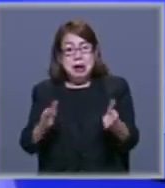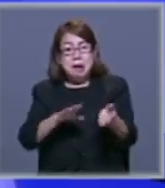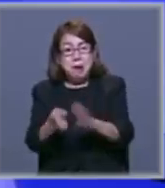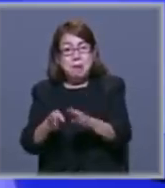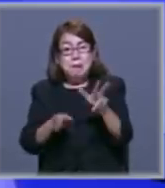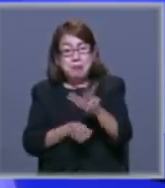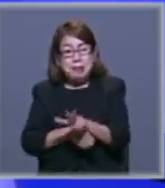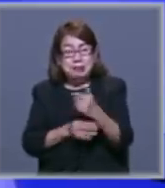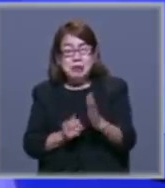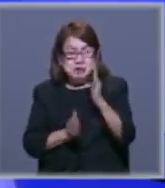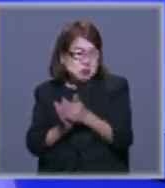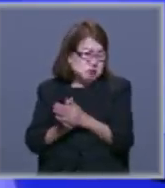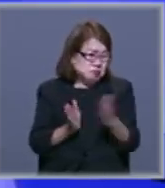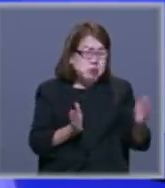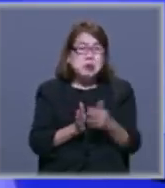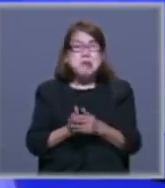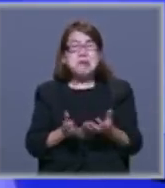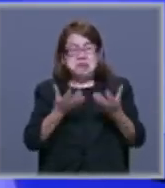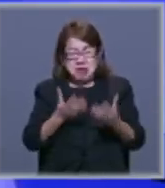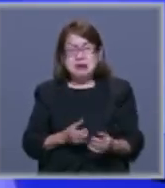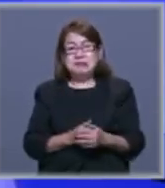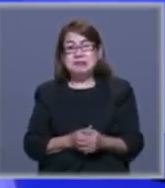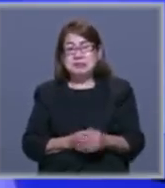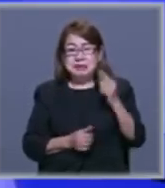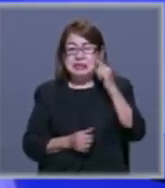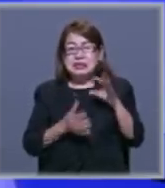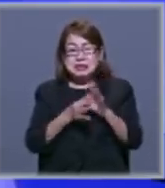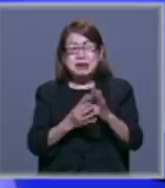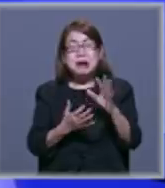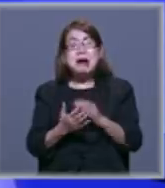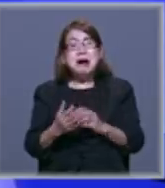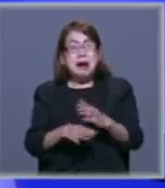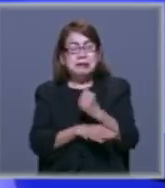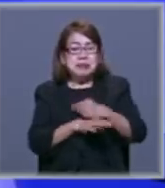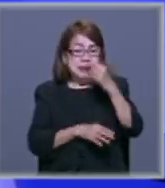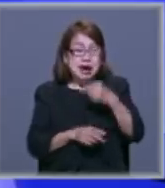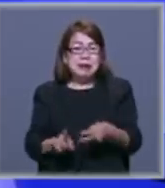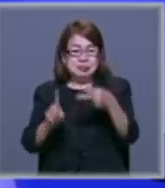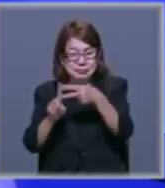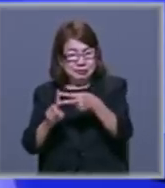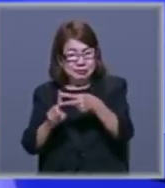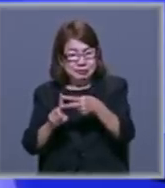จะรุนแรงยิ่งกว่าที่ผ่านมานั่นคืออนาคตการเมืองไทยธนาธรอนา